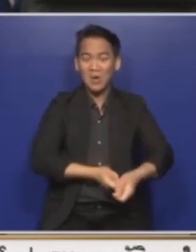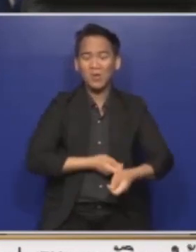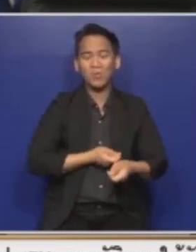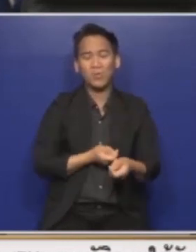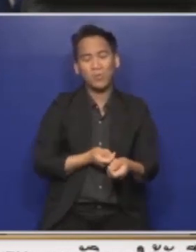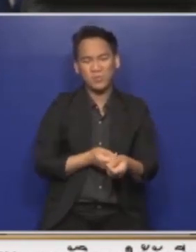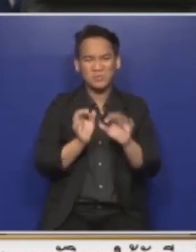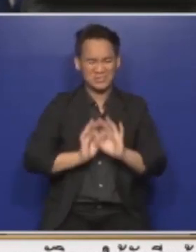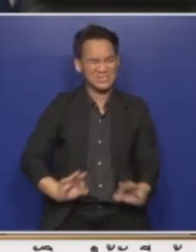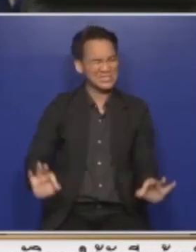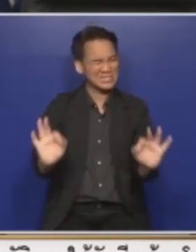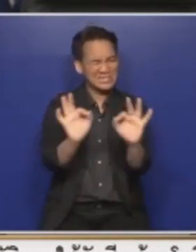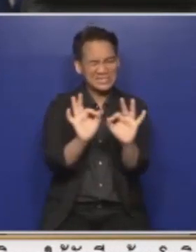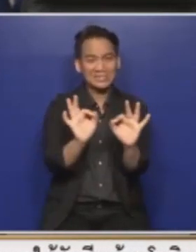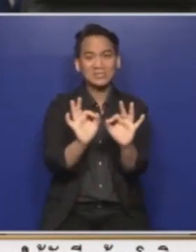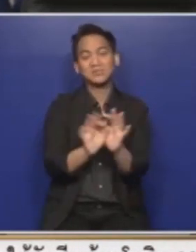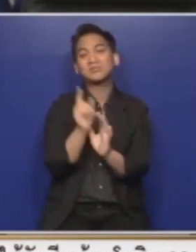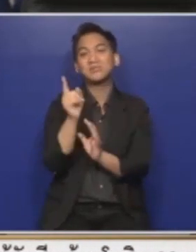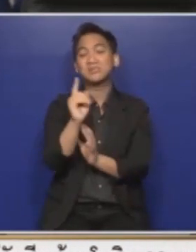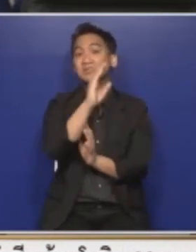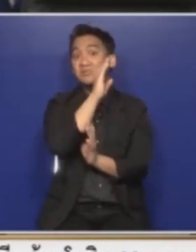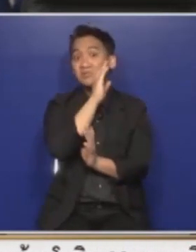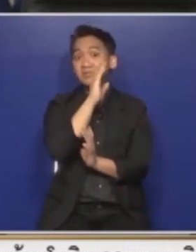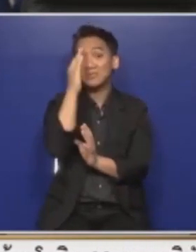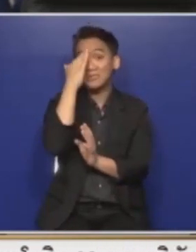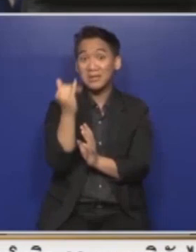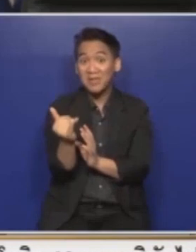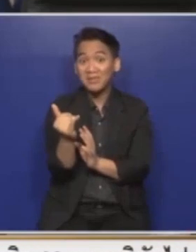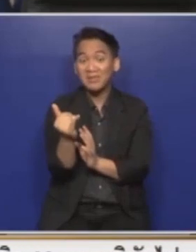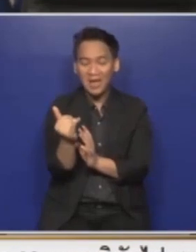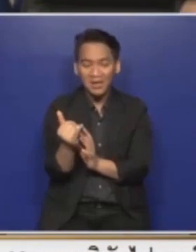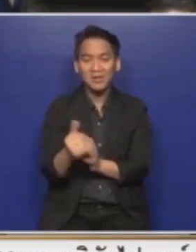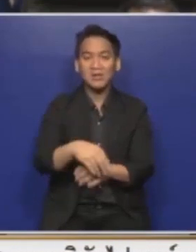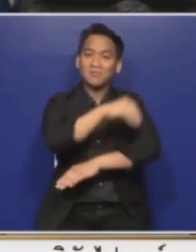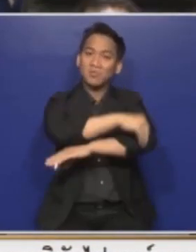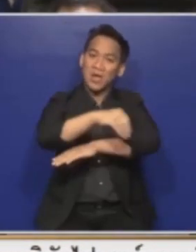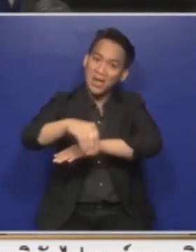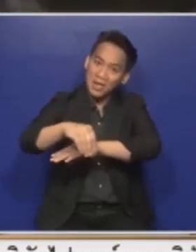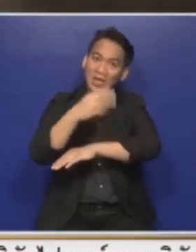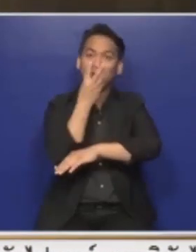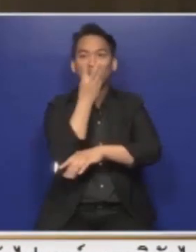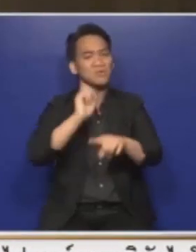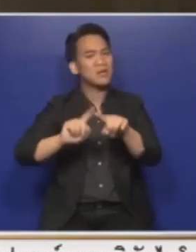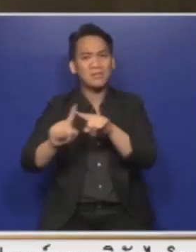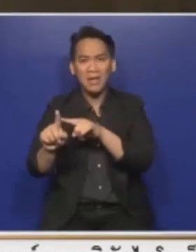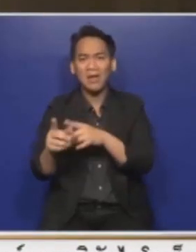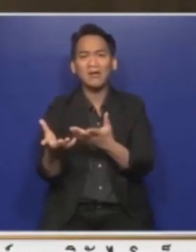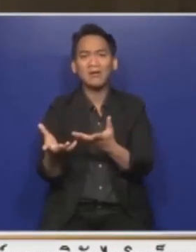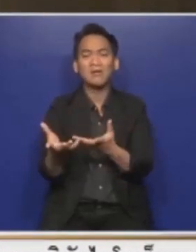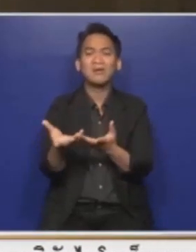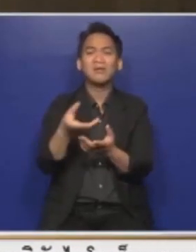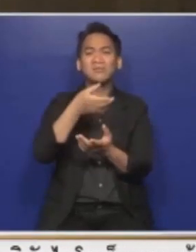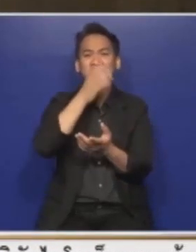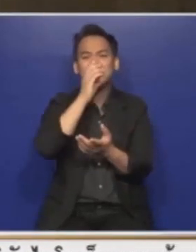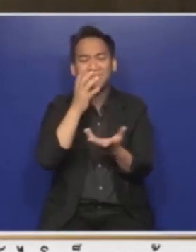ชีวิตอีกเพราะว่านั่นคือเป็นแหล่งทำมาหากินนะครับเป็นแหล่งที่เลี้ยงครอบครัวนั่นคืออนาคตของเขาแต่ณวันนี้เนี่ยนะครับในส่วน